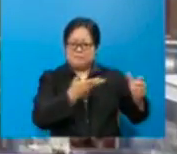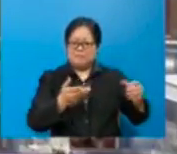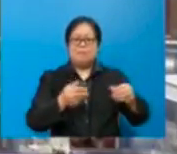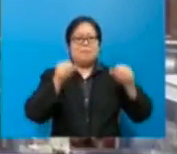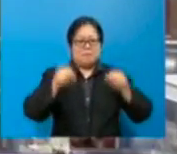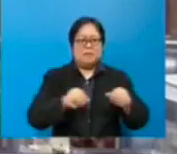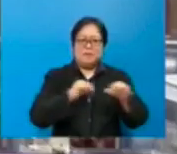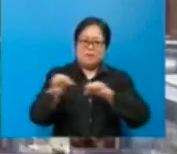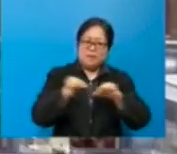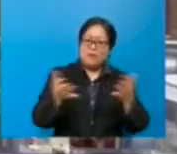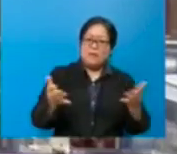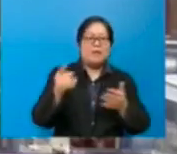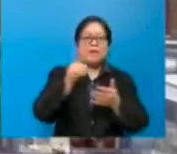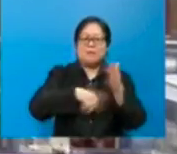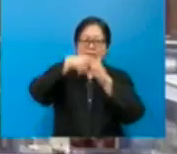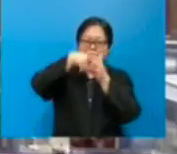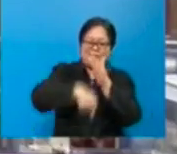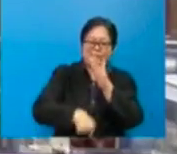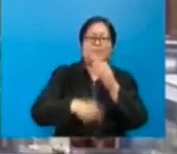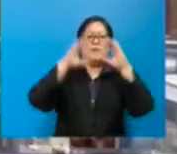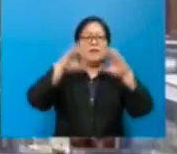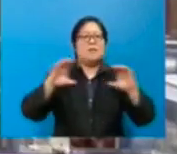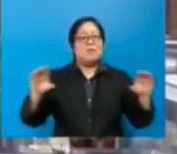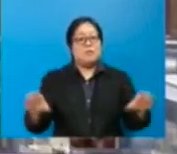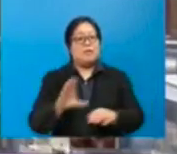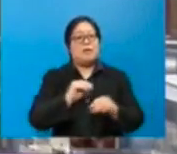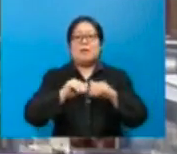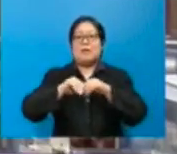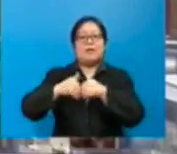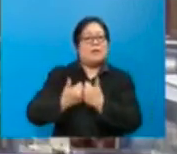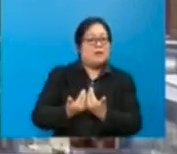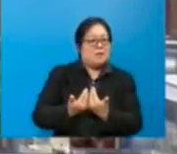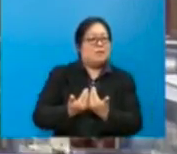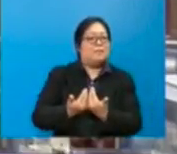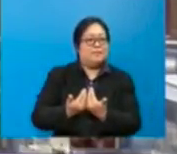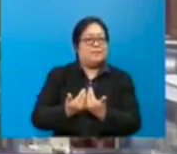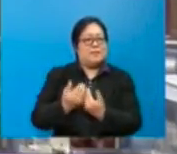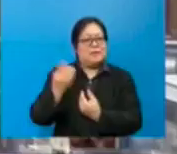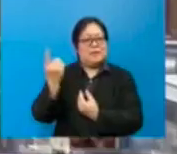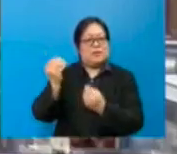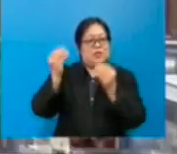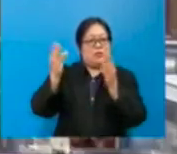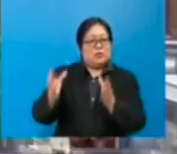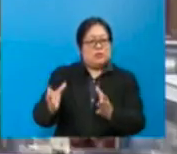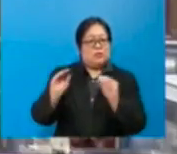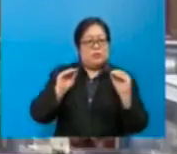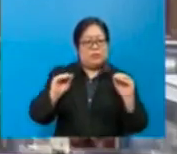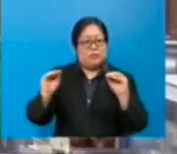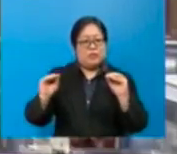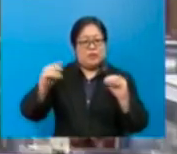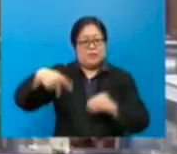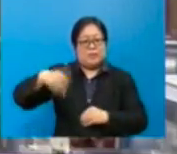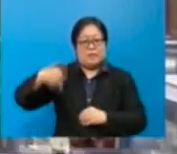Jelaskan apakah perincian pelaksanaan dan bagaimanakah seseorang cikgu mengajar